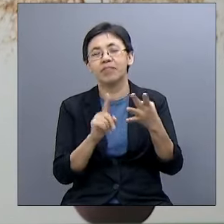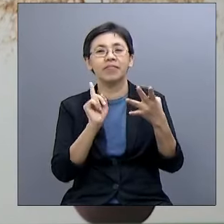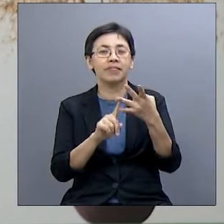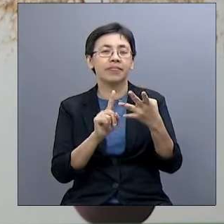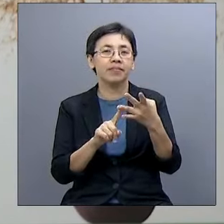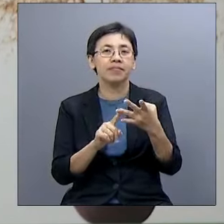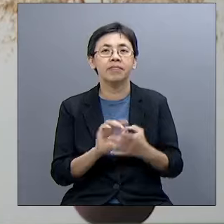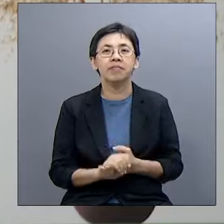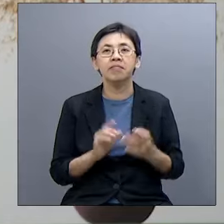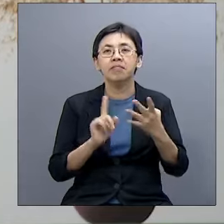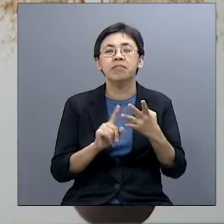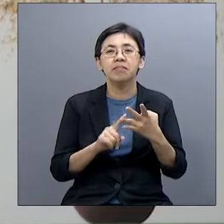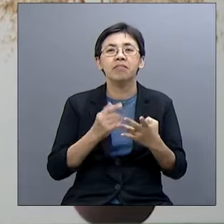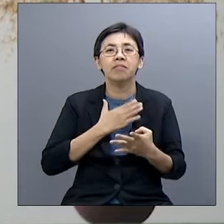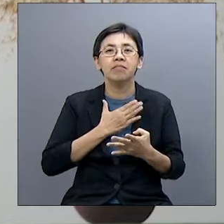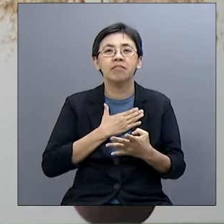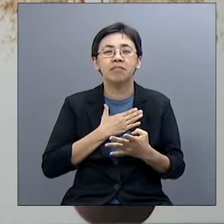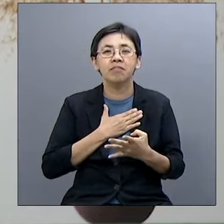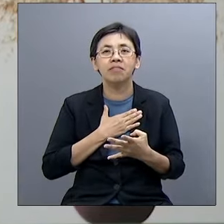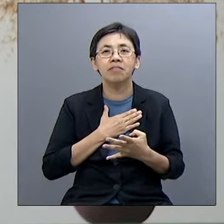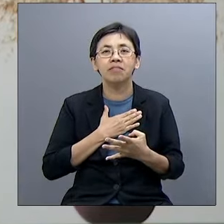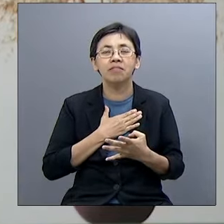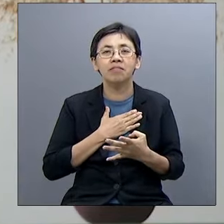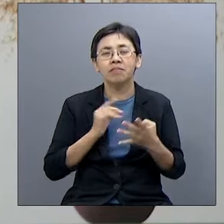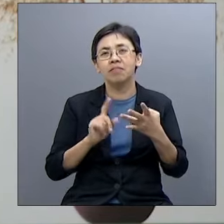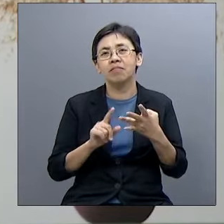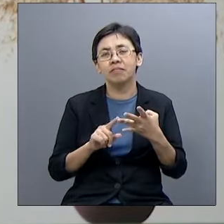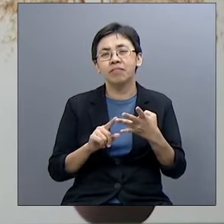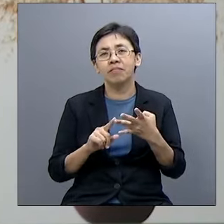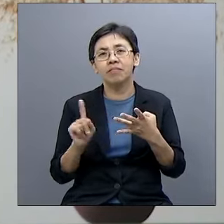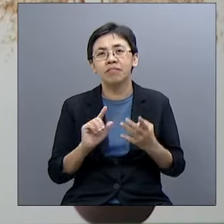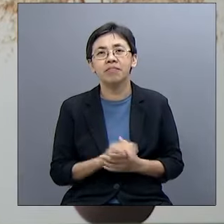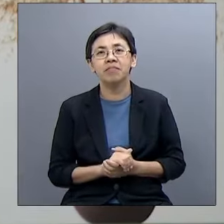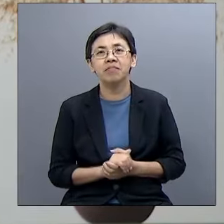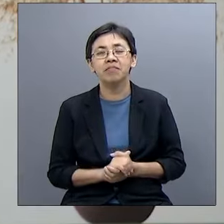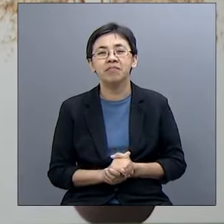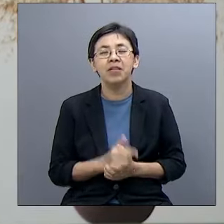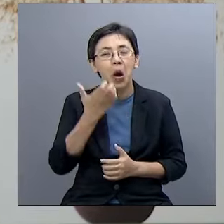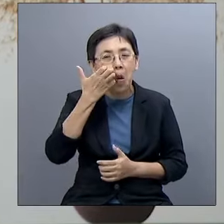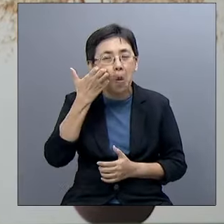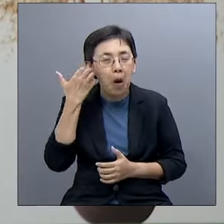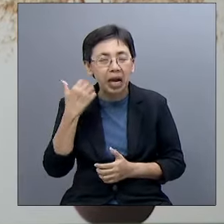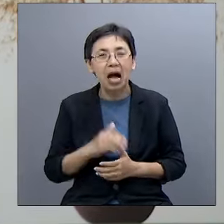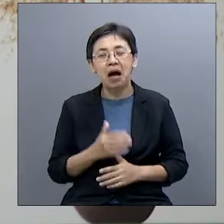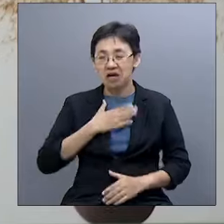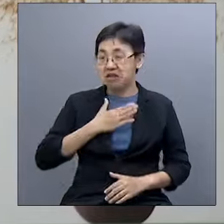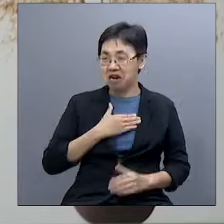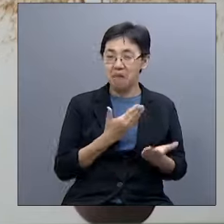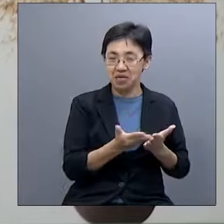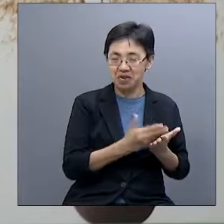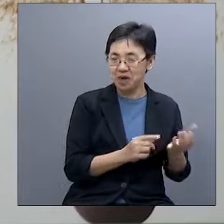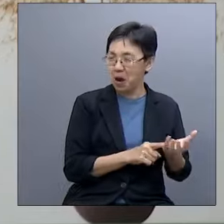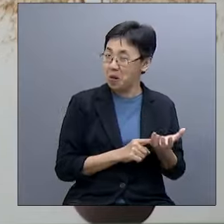คือว่าเป็นของบางอย่างที่เราสามารถเราเรียกว่า Black aBlack A marหมายถึงว่าเสามารถไปอวดไปพากับผู้คนบน